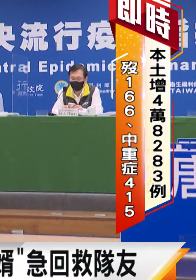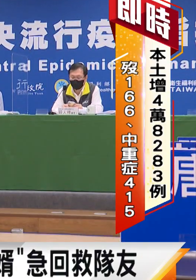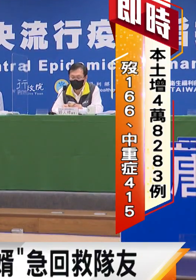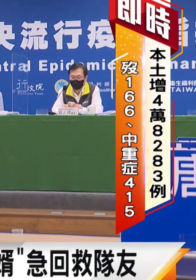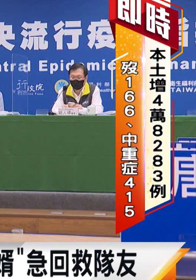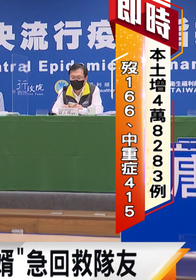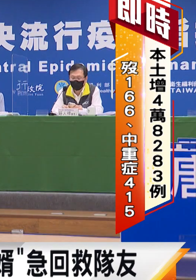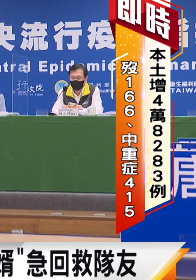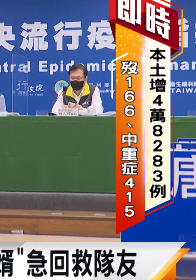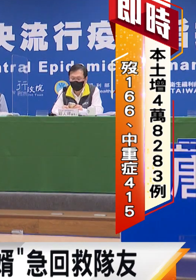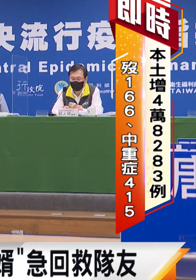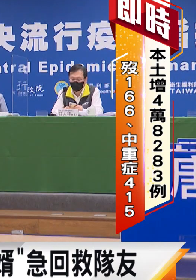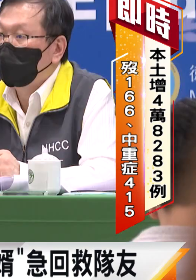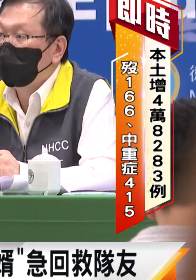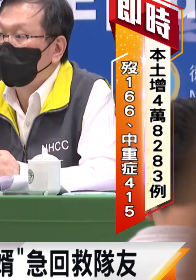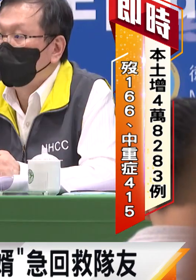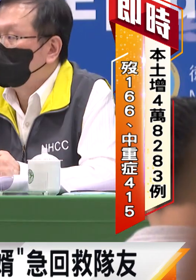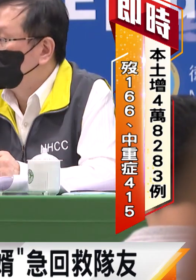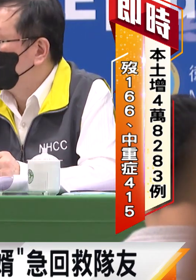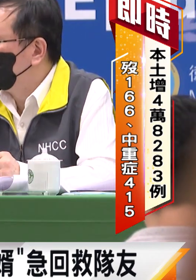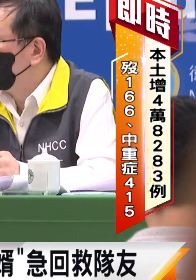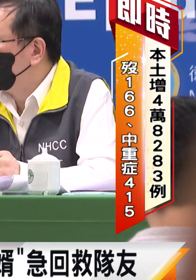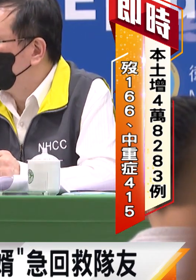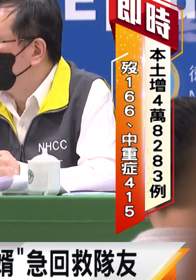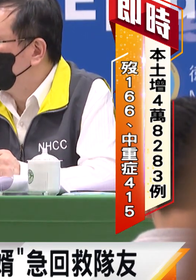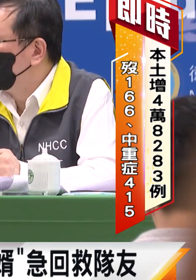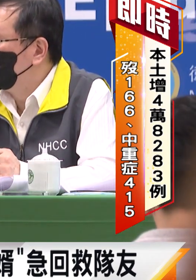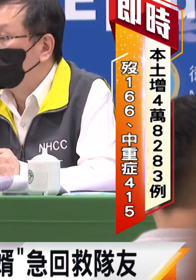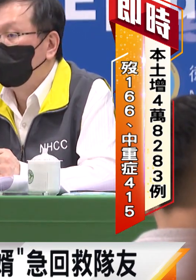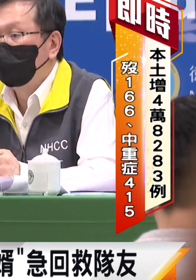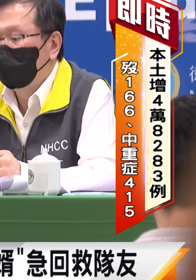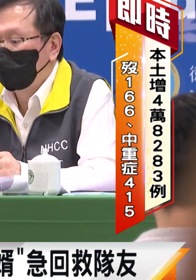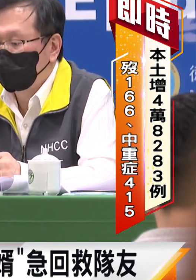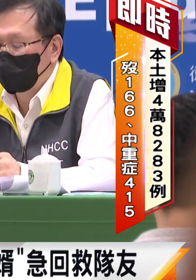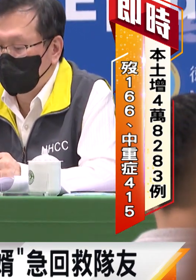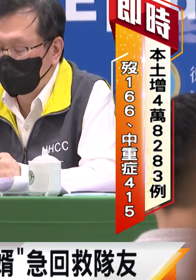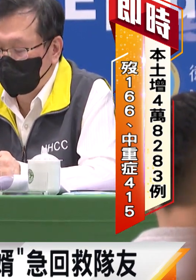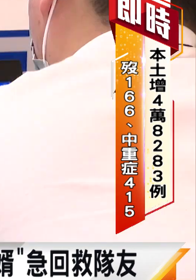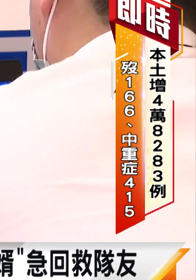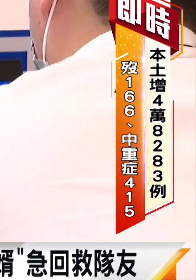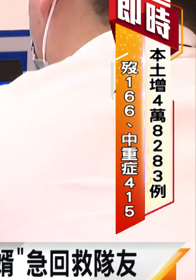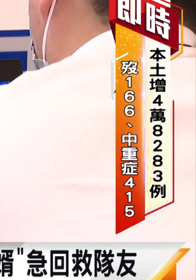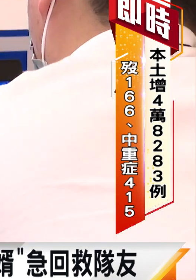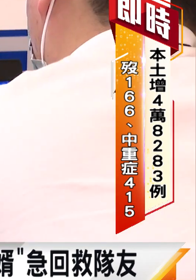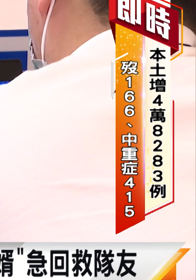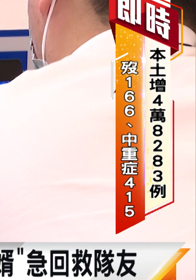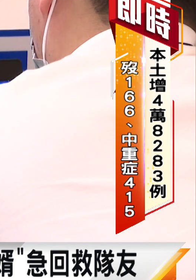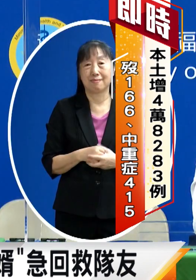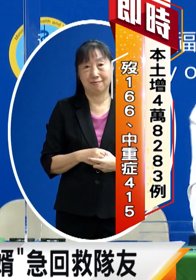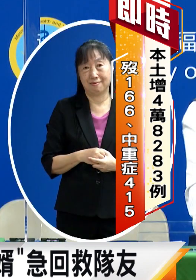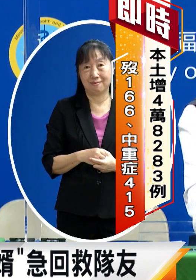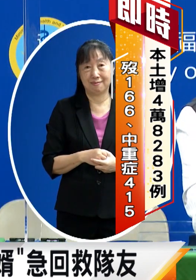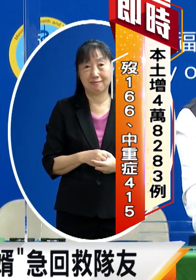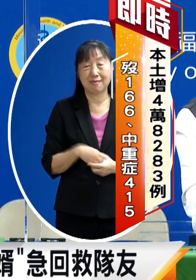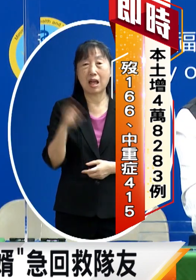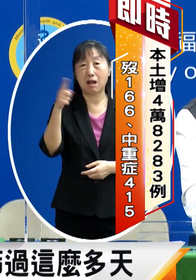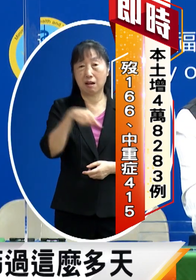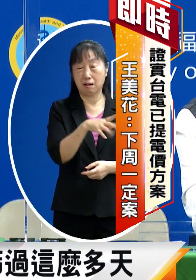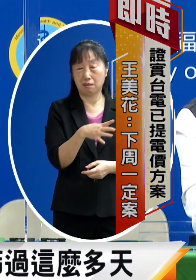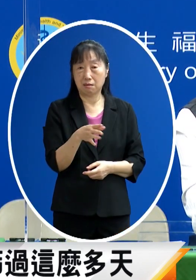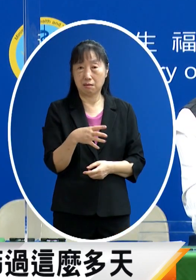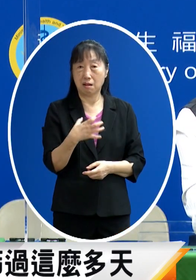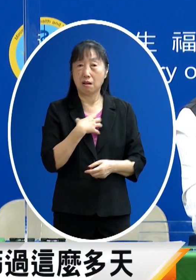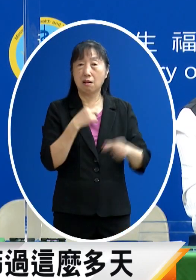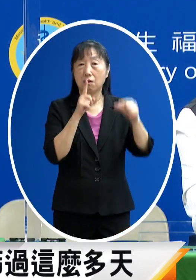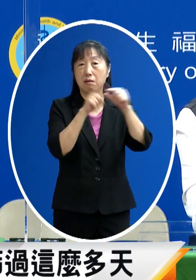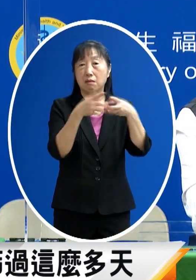点呛？旁边国民女婿罗一军赶紧还原广播访问的前后文，神救援队友。 阿中部长的这个快